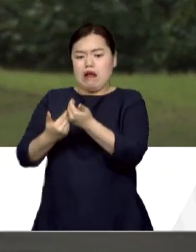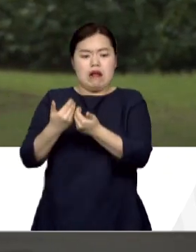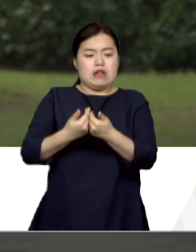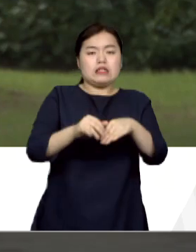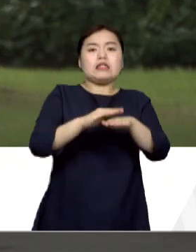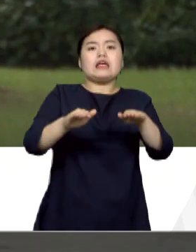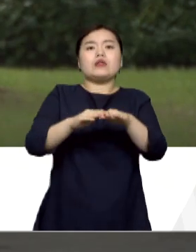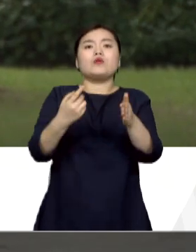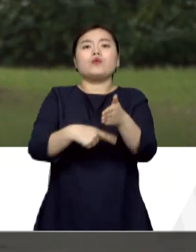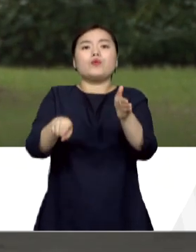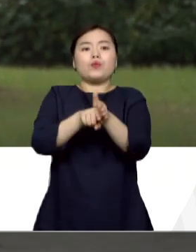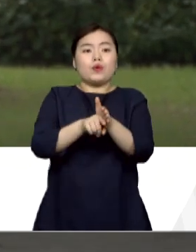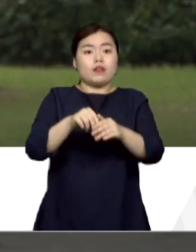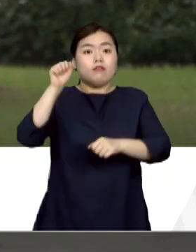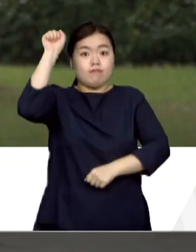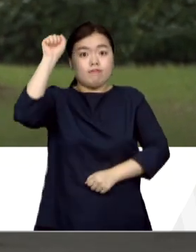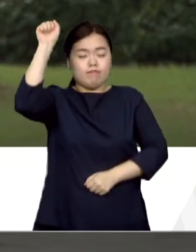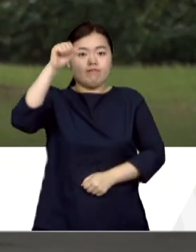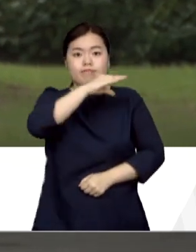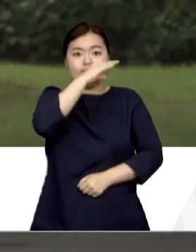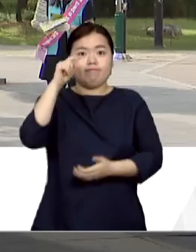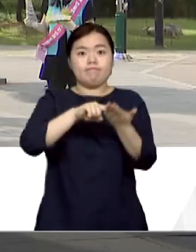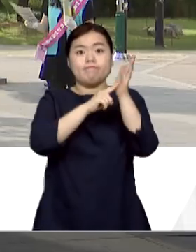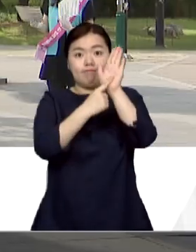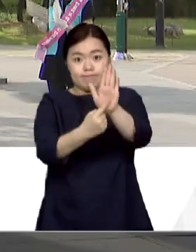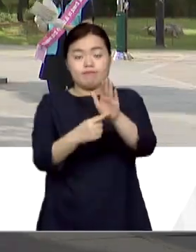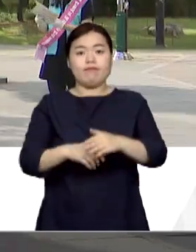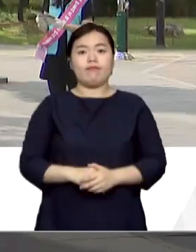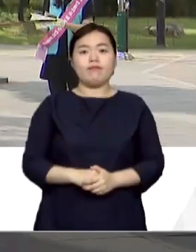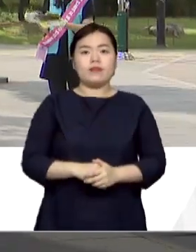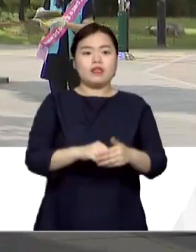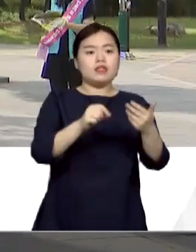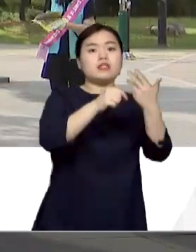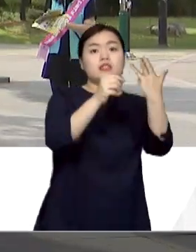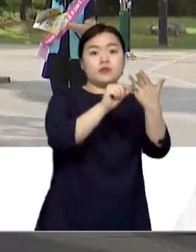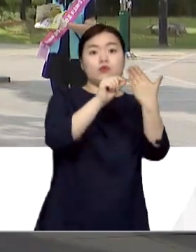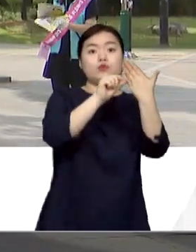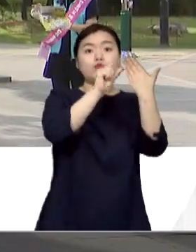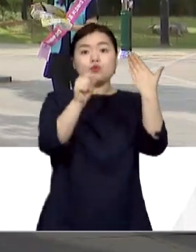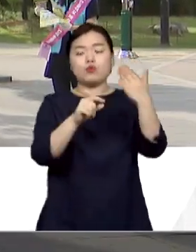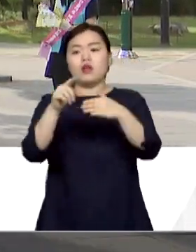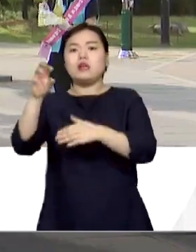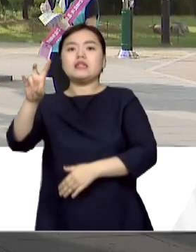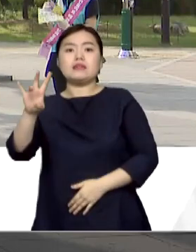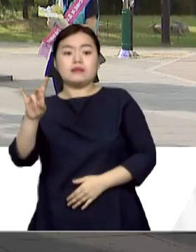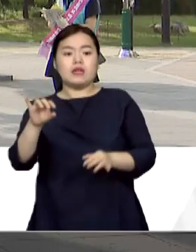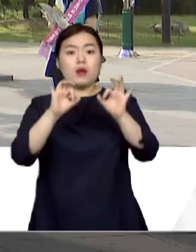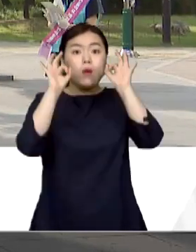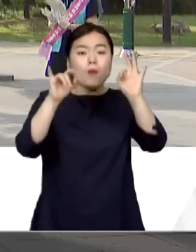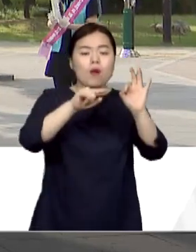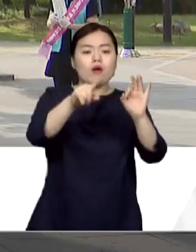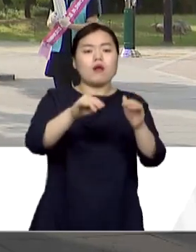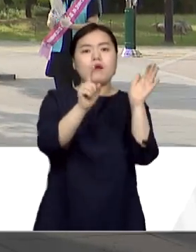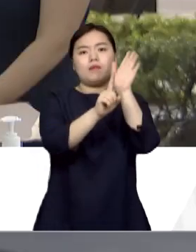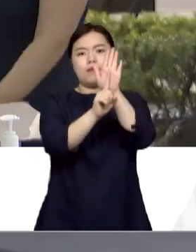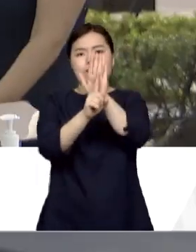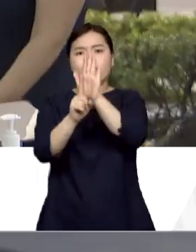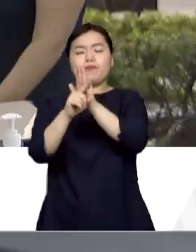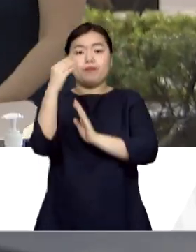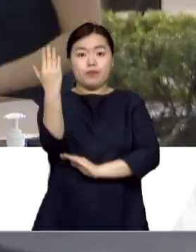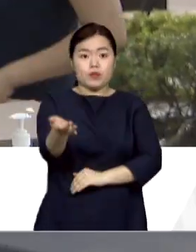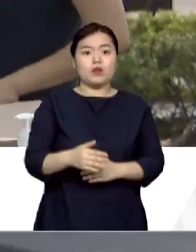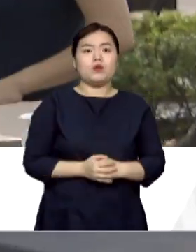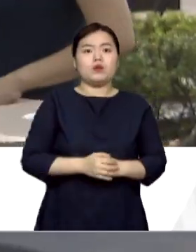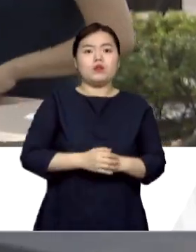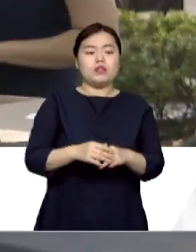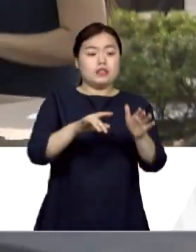예방하기 위한 동물보호 캠페인을 전개했습니다. 19일과 26일 두 차례에 걸쳐 동물학대 방지 메시지를